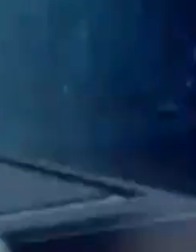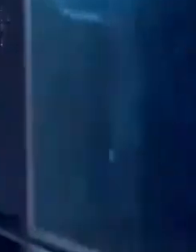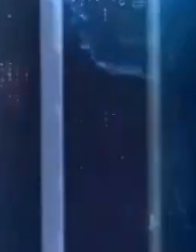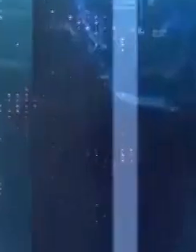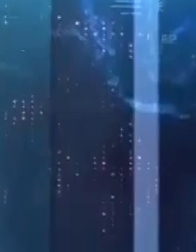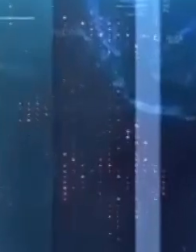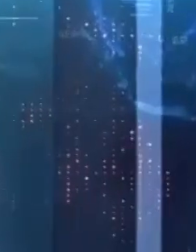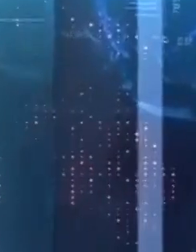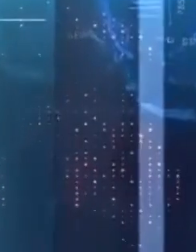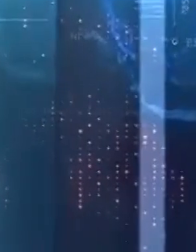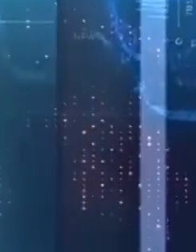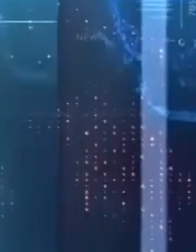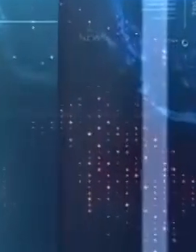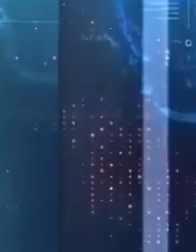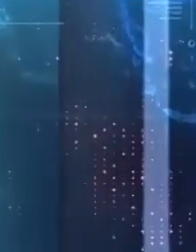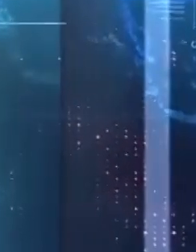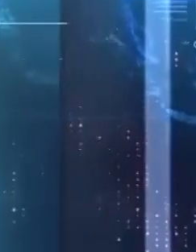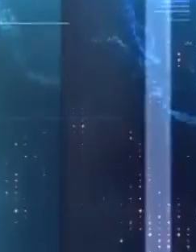телеканал ЖТСУ, Кунаев.